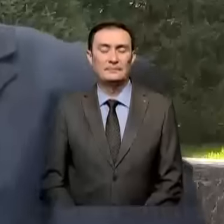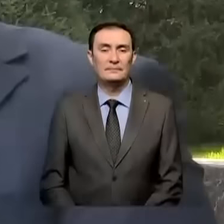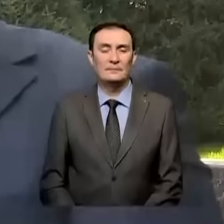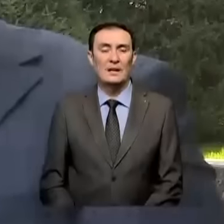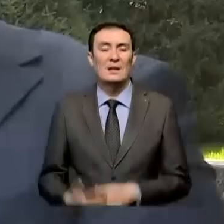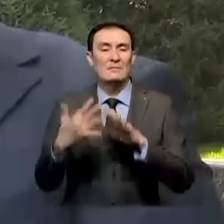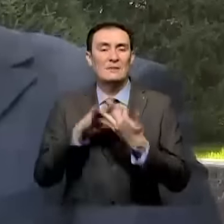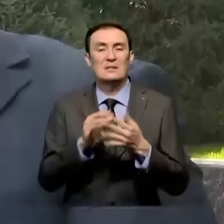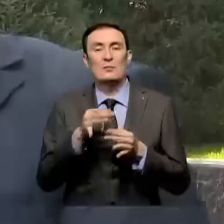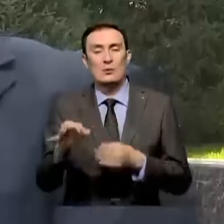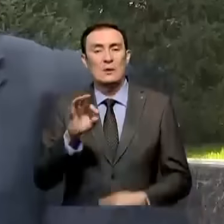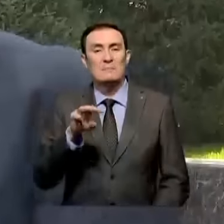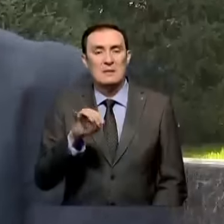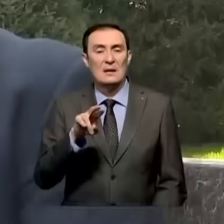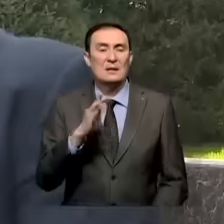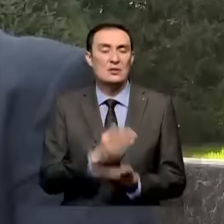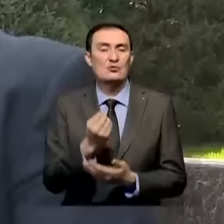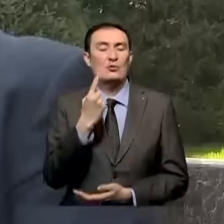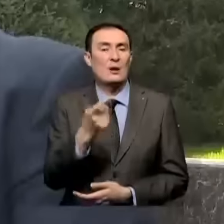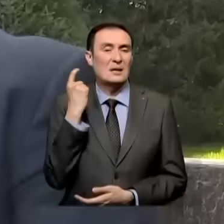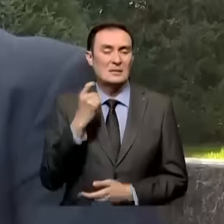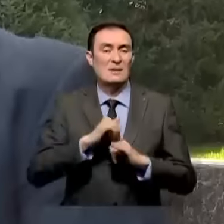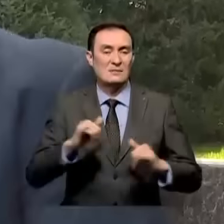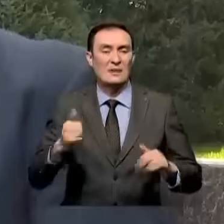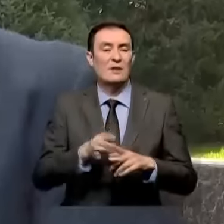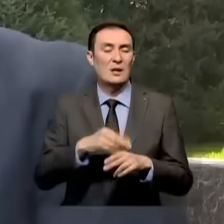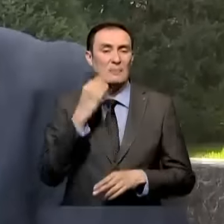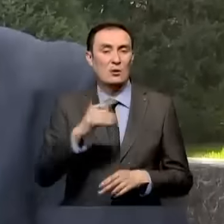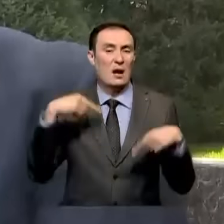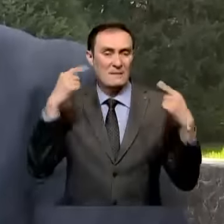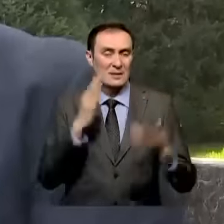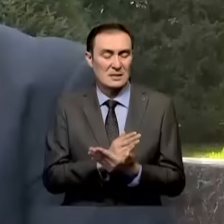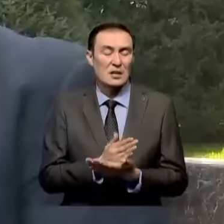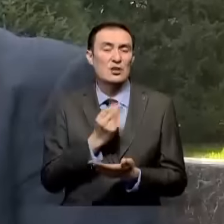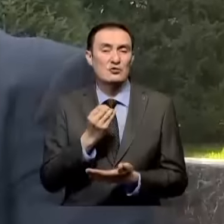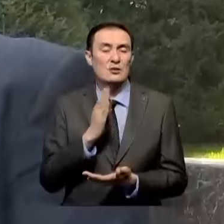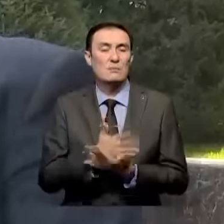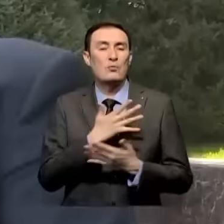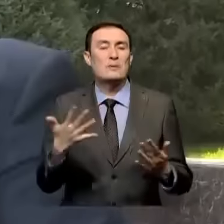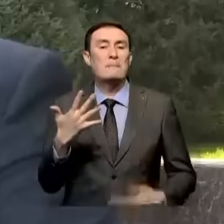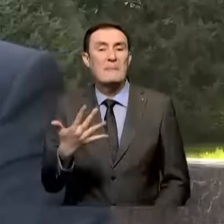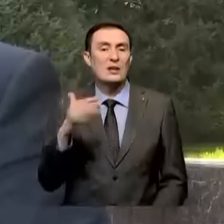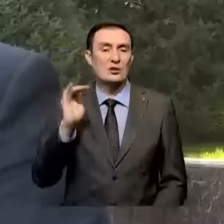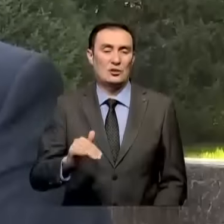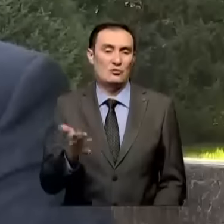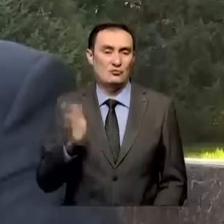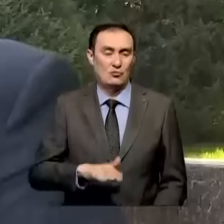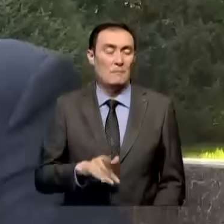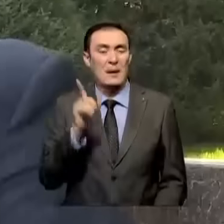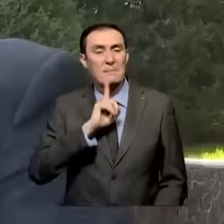В сельском округе Миялы есть еще одно хозяйство, где разводят эту породу овец. Там имеется более 5000 голов.